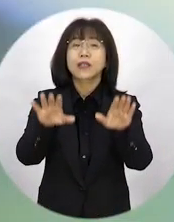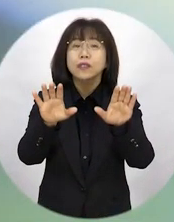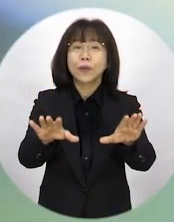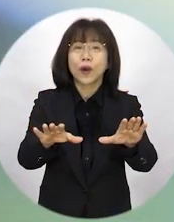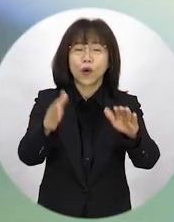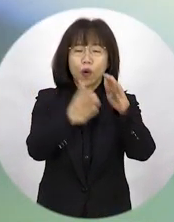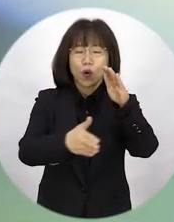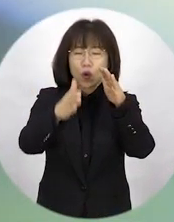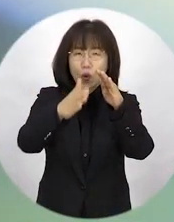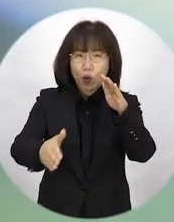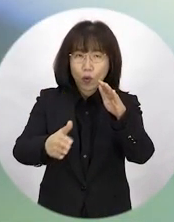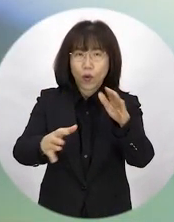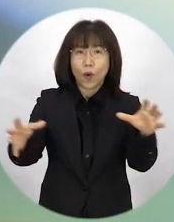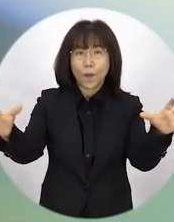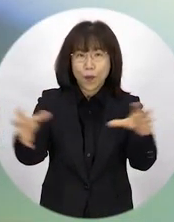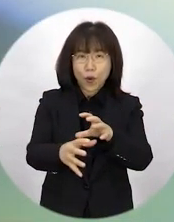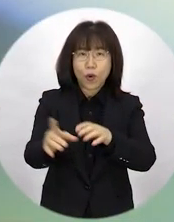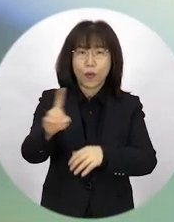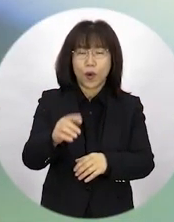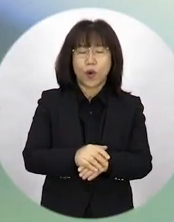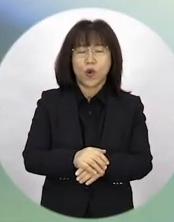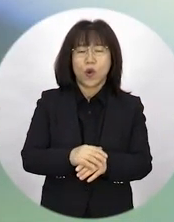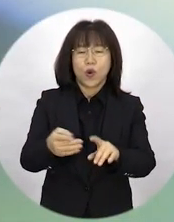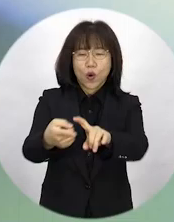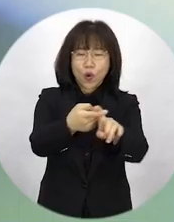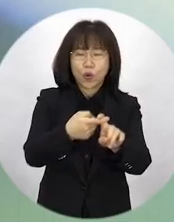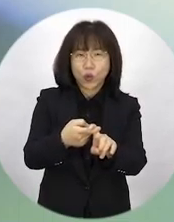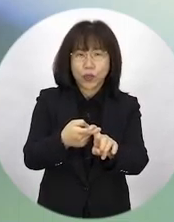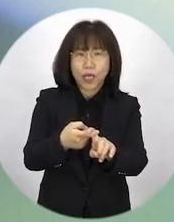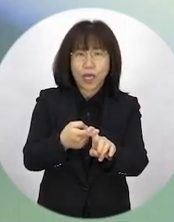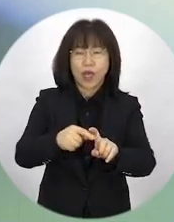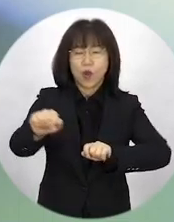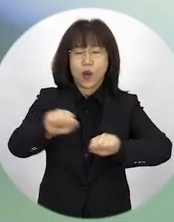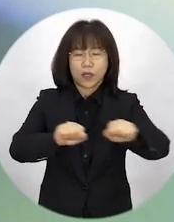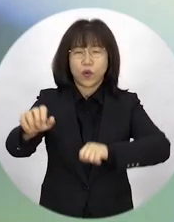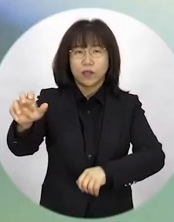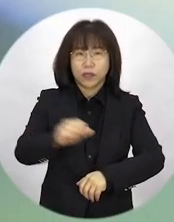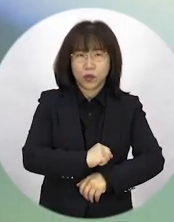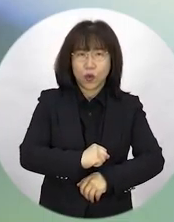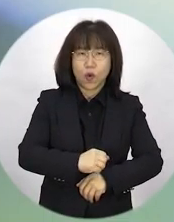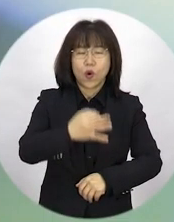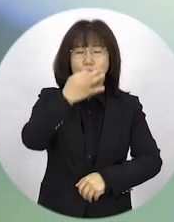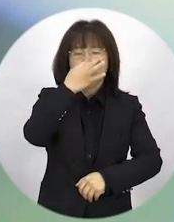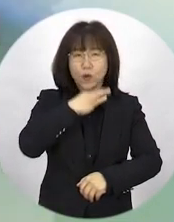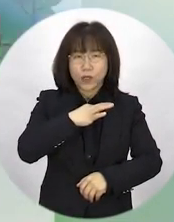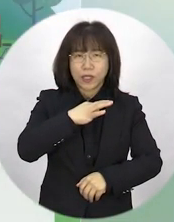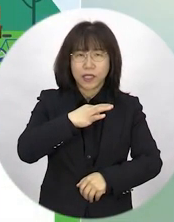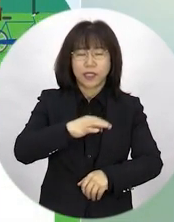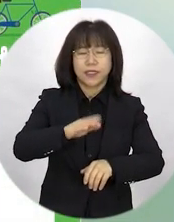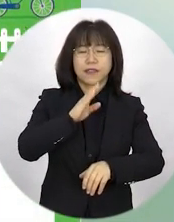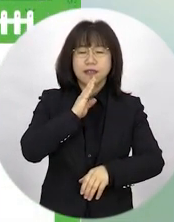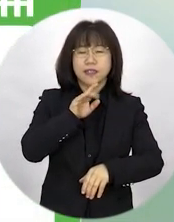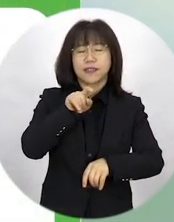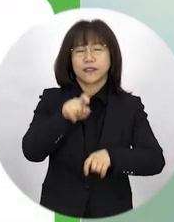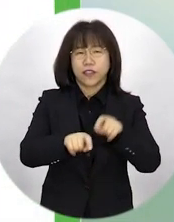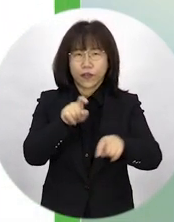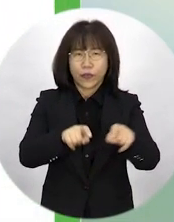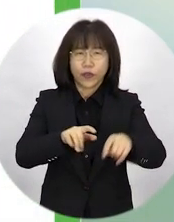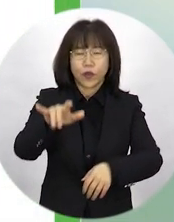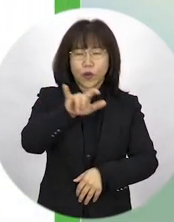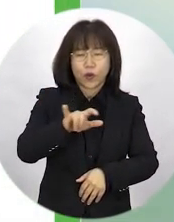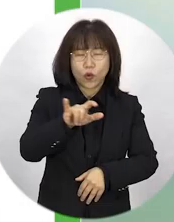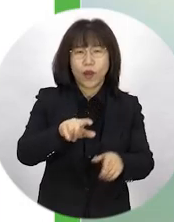이번 통합 공모사업은 공동체 활동을 통해 공익 을 실천하고 코로 날 구로 심화된 지역사회 문제해결을 위한